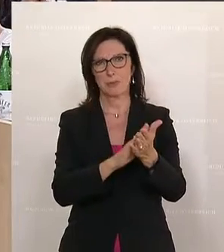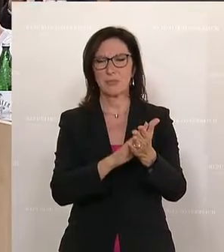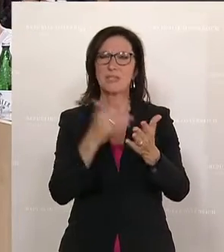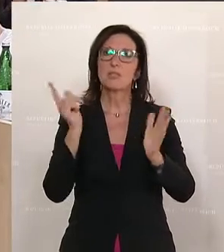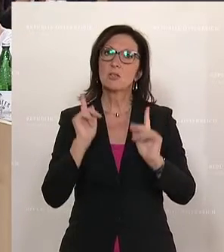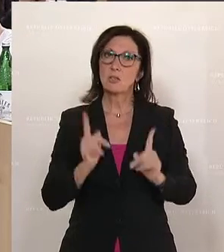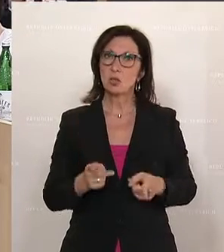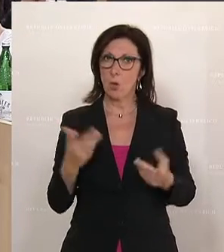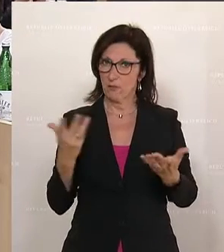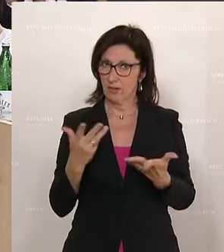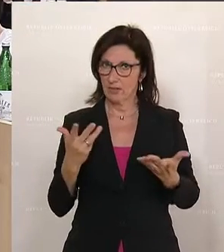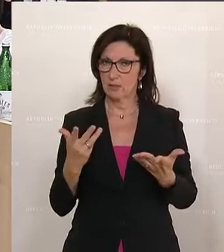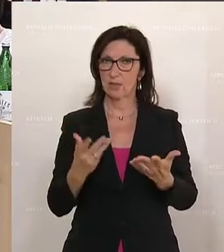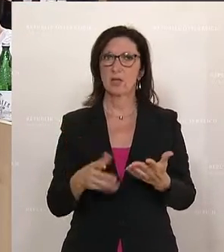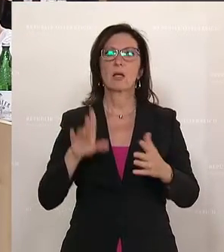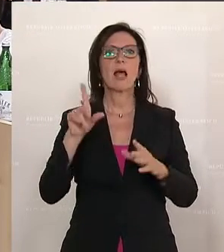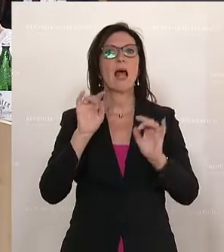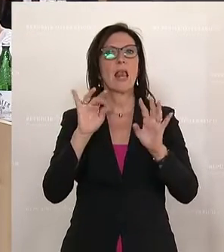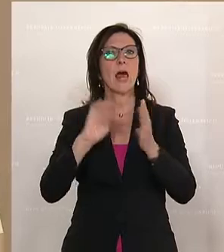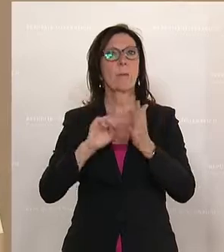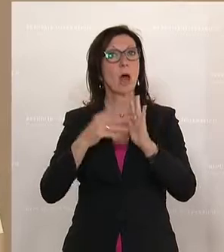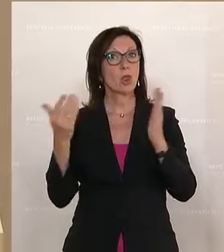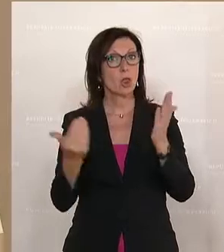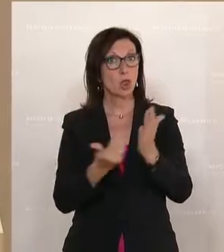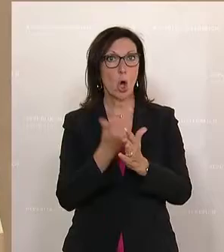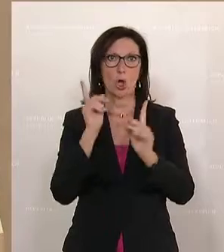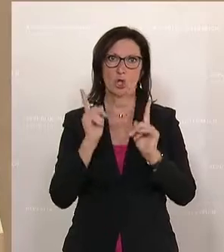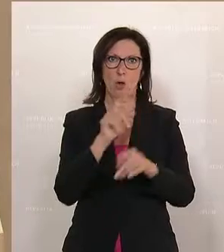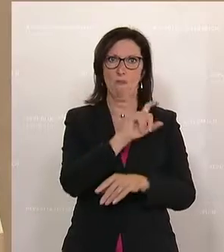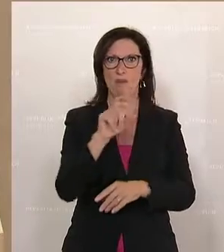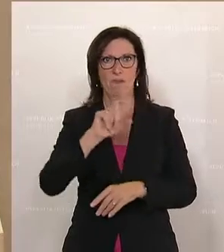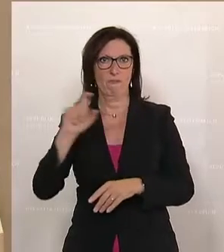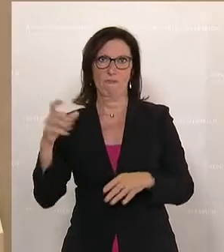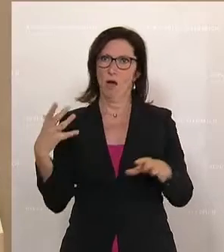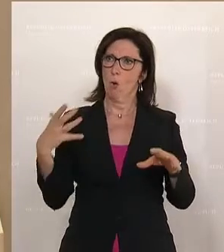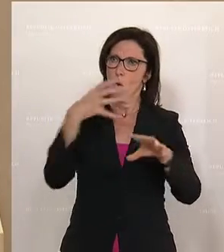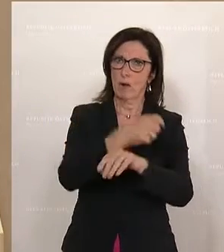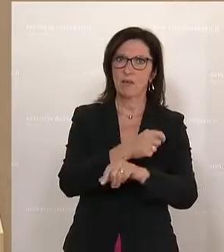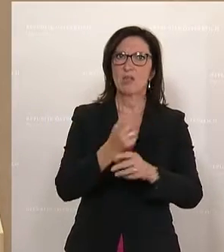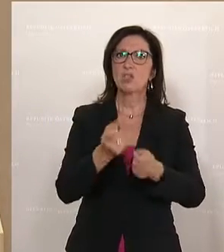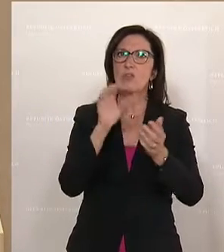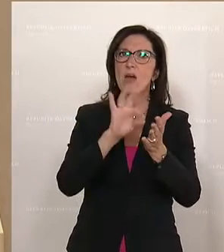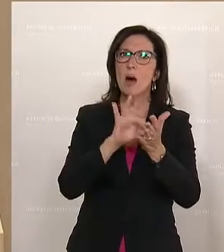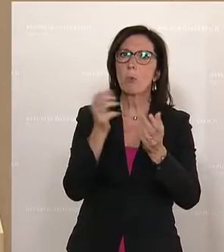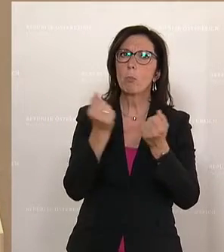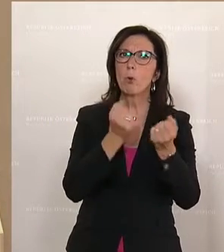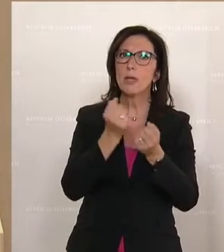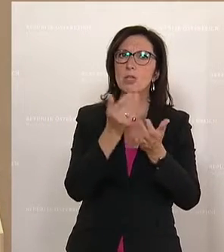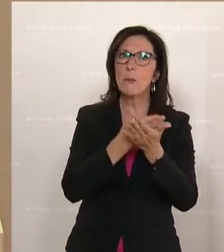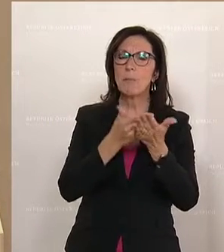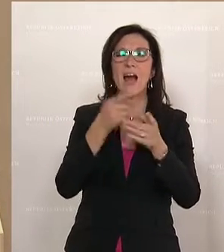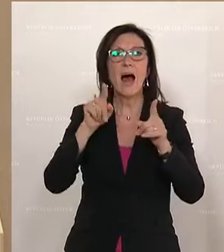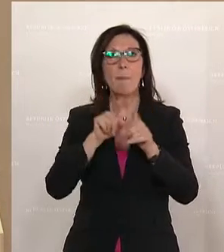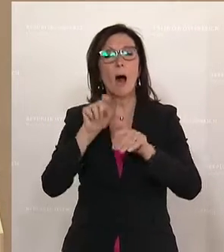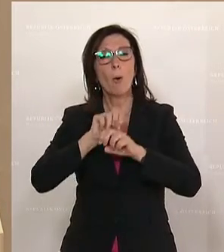So sollen in den neuen Lehrplänen fächerübergreifend Schwerpunkte zur politischen Bildung und Medienbildung